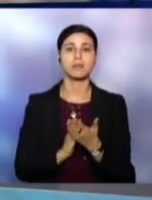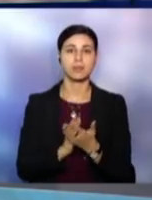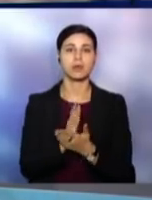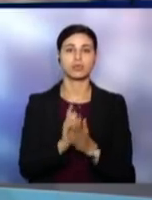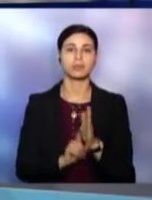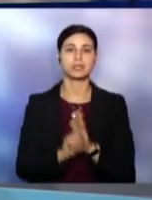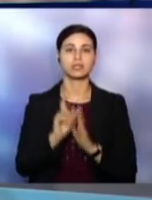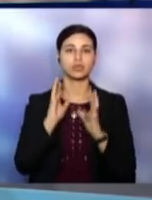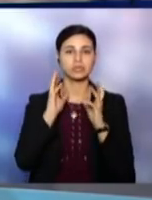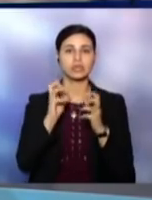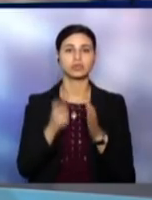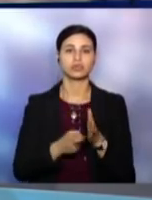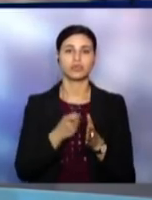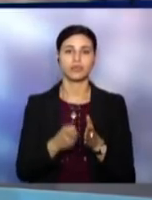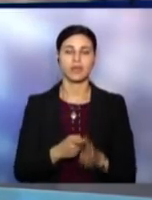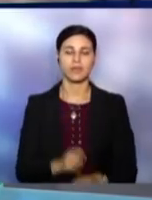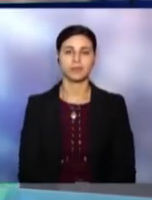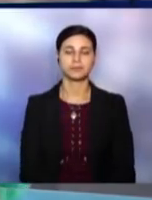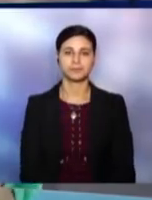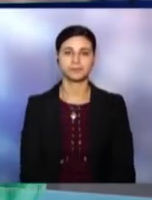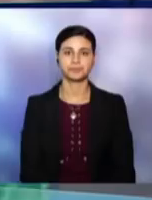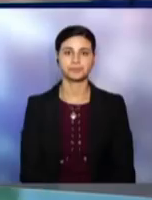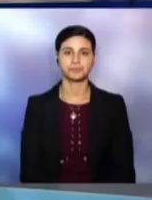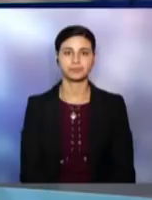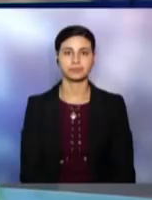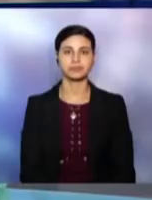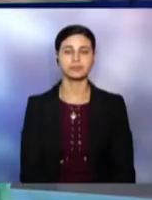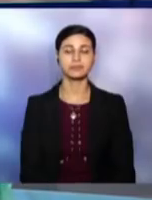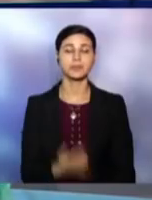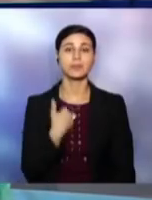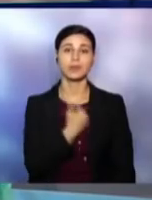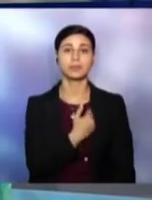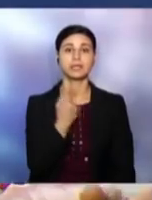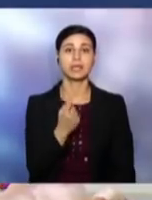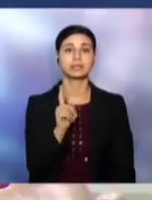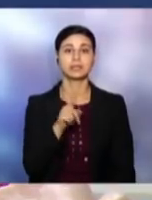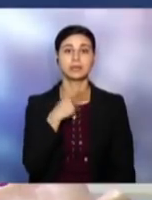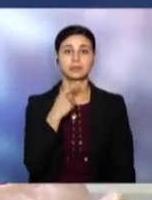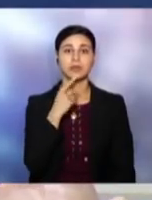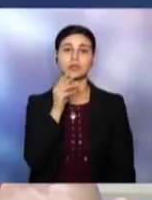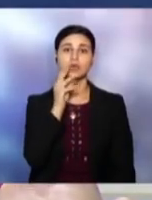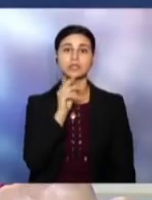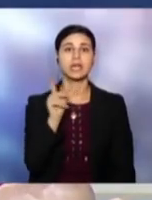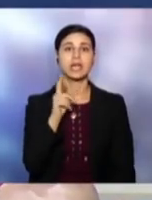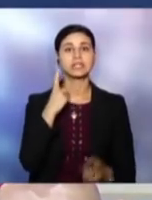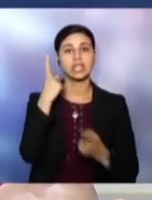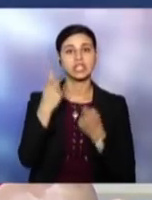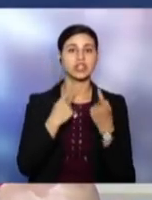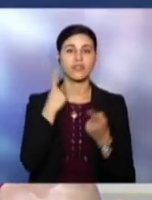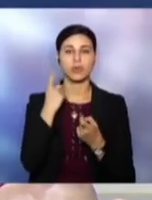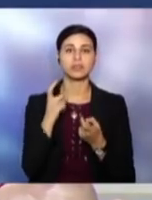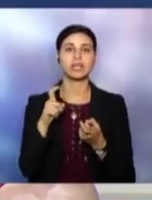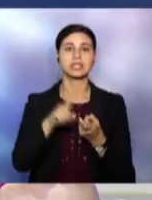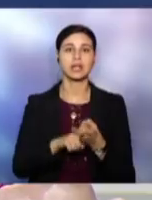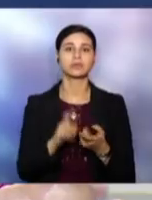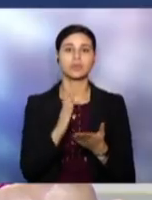მიმართულებით დაიწყო სერიოზული კვლევა. თუმცა, მოდით ვთქვათ ერთი რამ, როდესაც რაღაცა ინფორმაცია